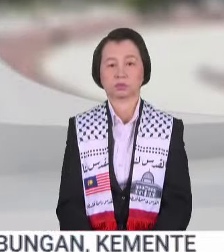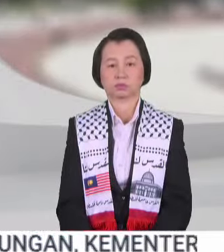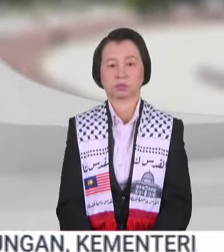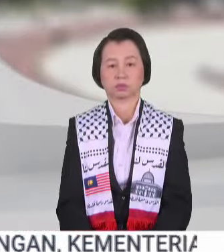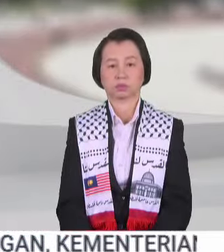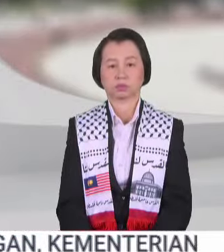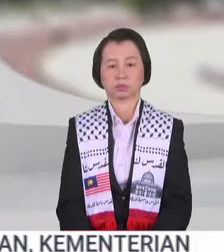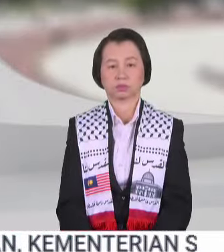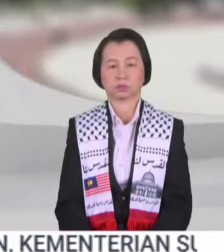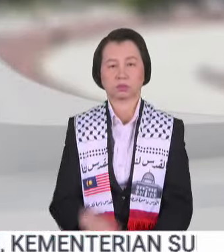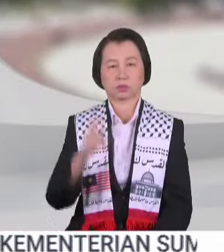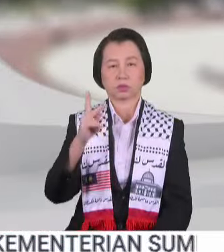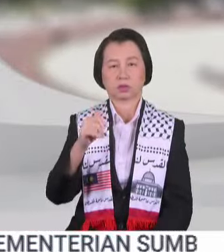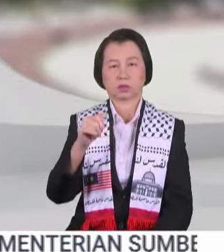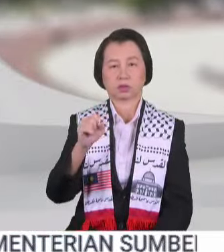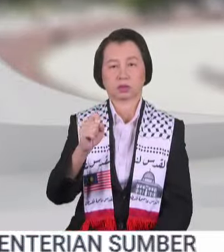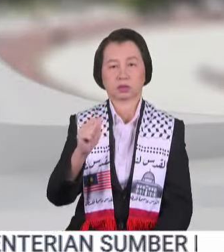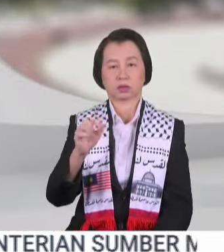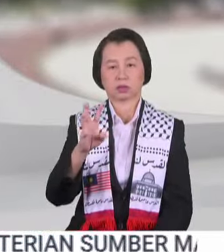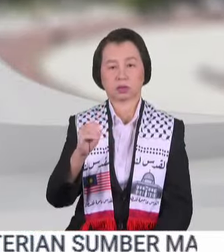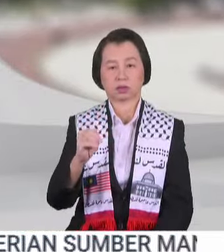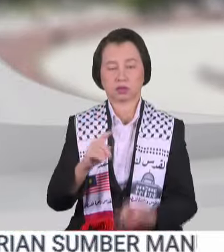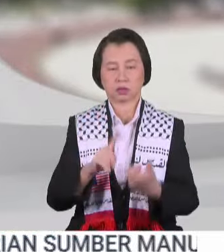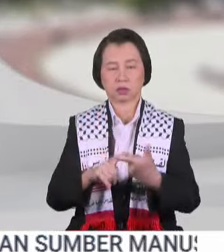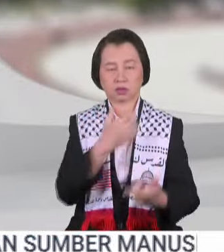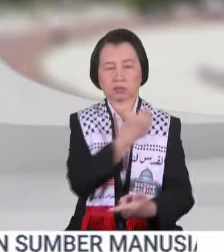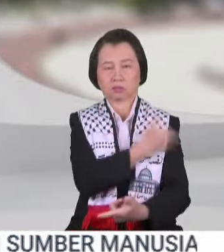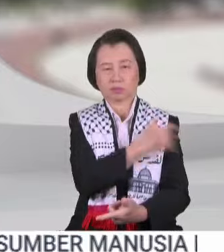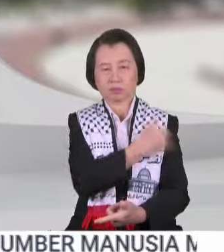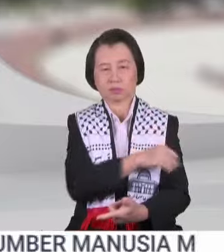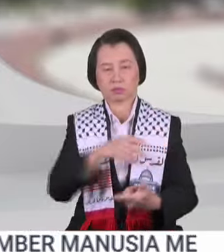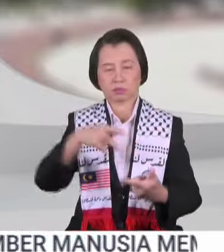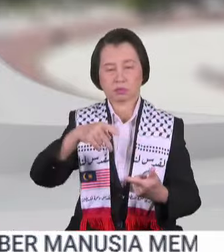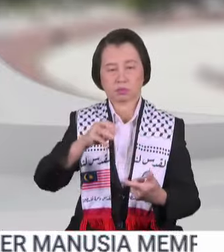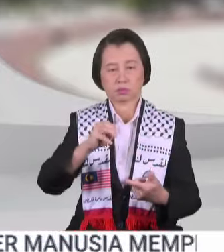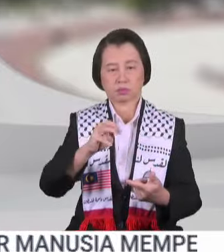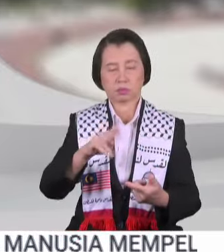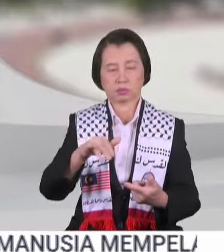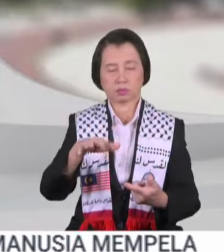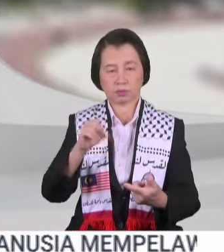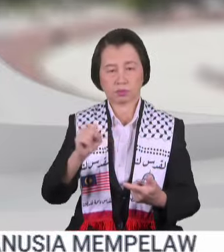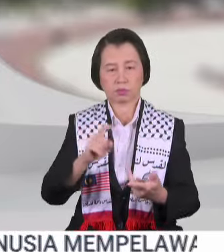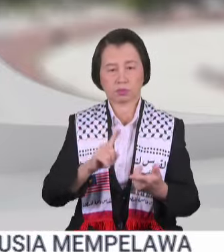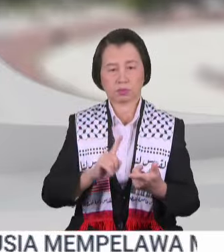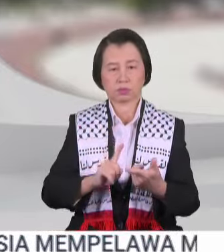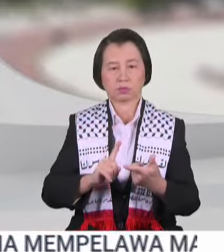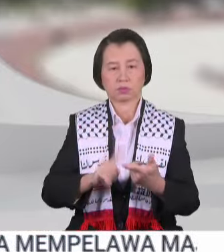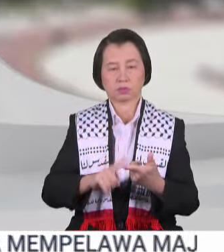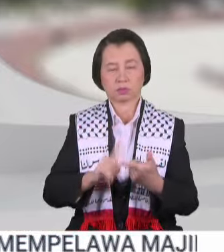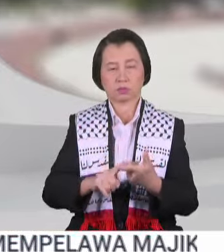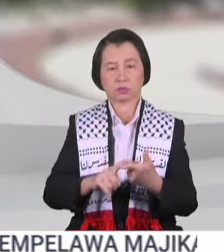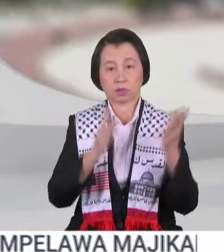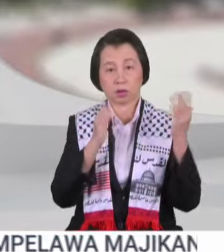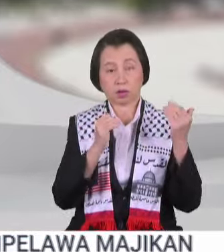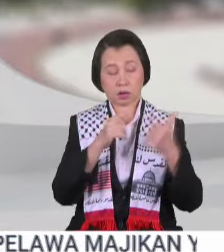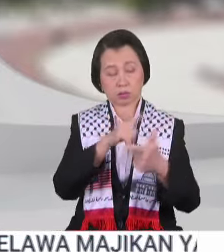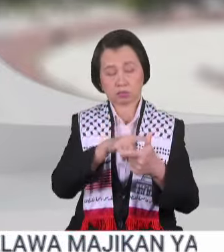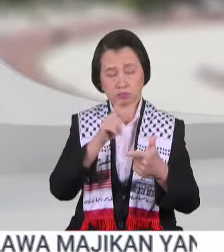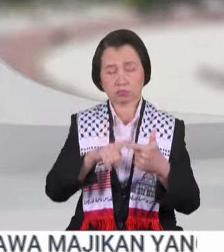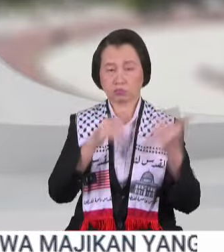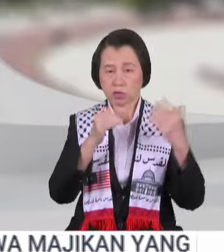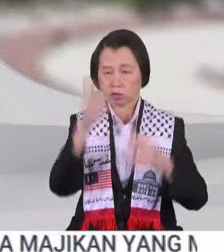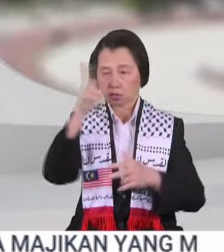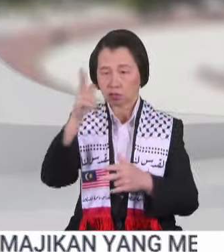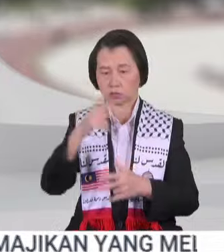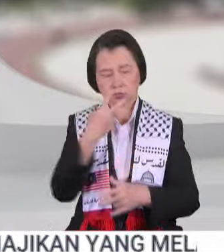Persatuan Bekas Kasta Malaysia, Perbekas dan Persatuan Bekas Penjawat Awam dan Swasta Malaysia, Pejasma berharap kerajaan mengambil